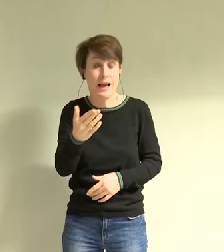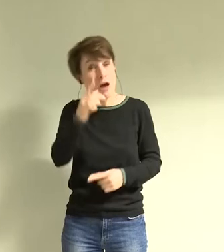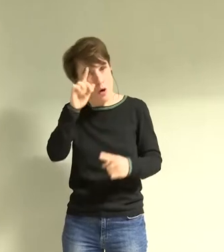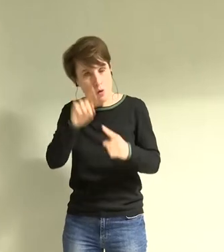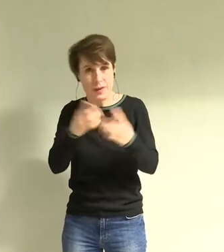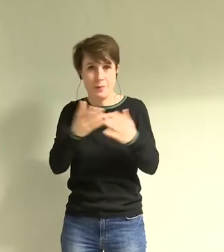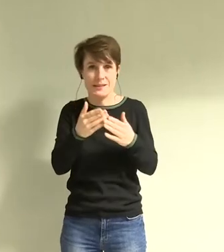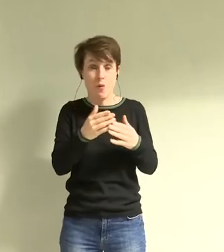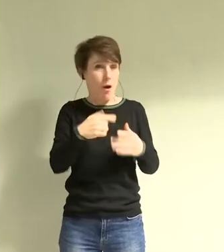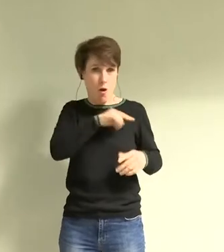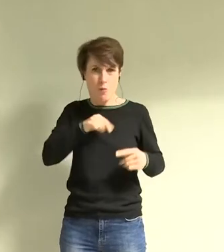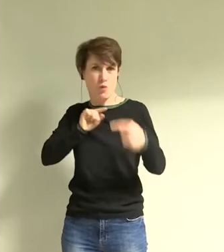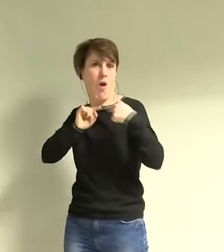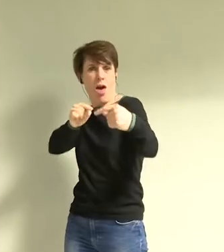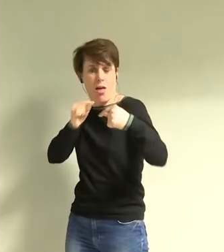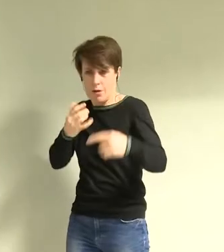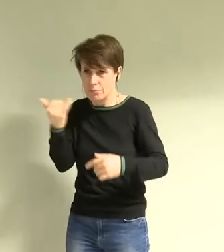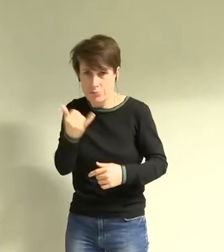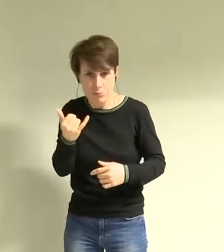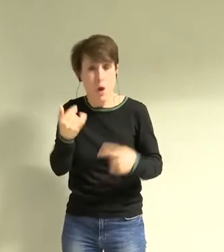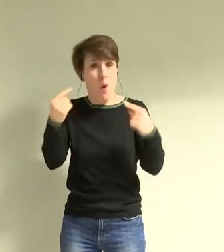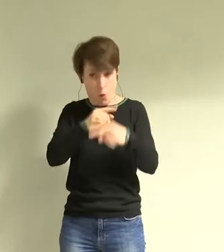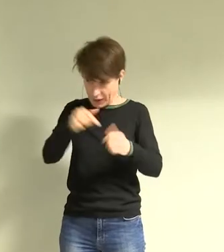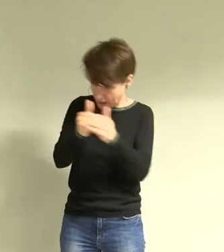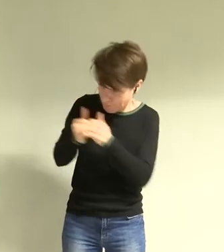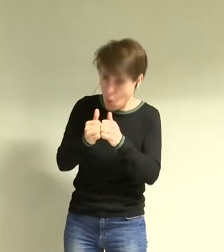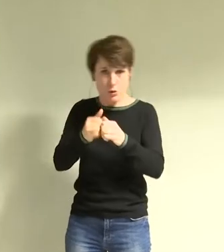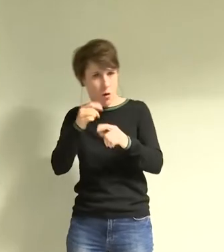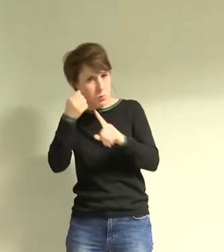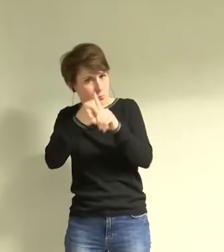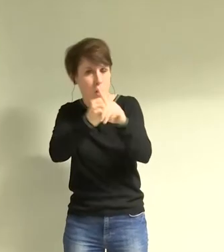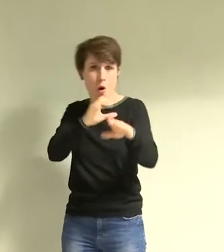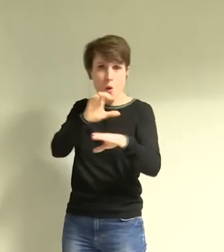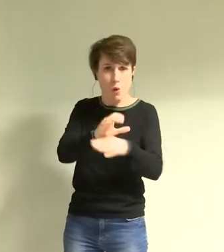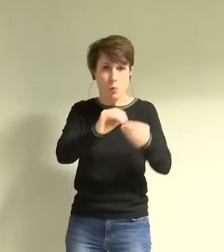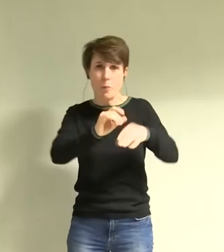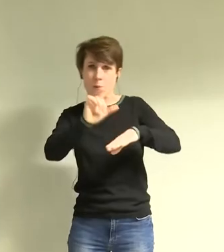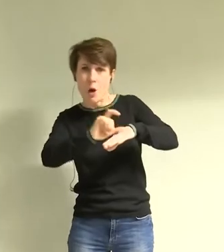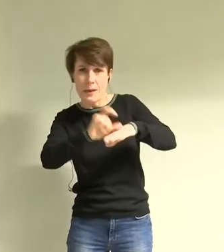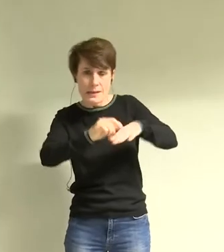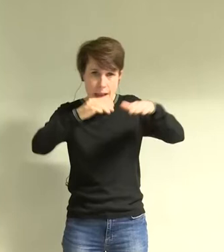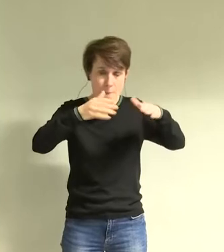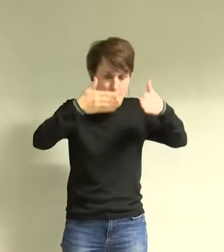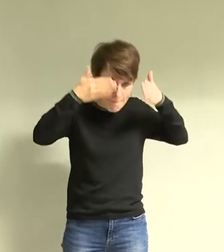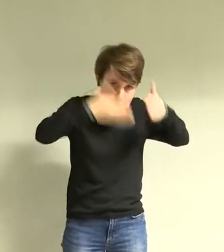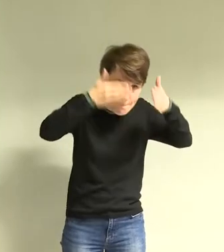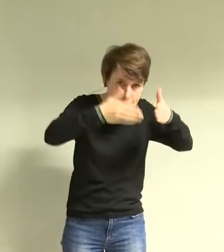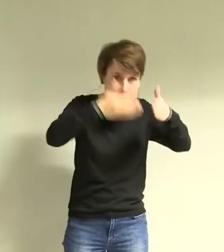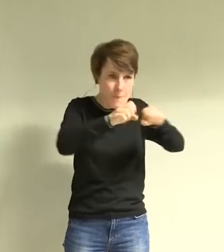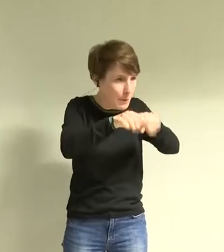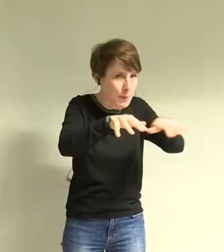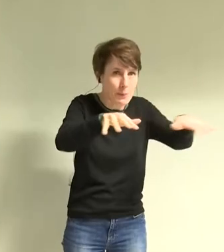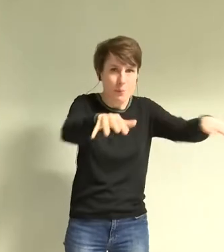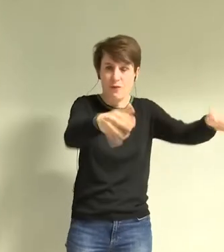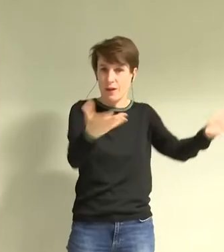pas entre nous au contraire nous devrions combattre côte à côte pour préserver les valeurs de la république et la liberté des femmes je profite donc de ce